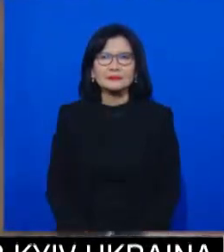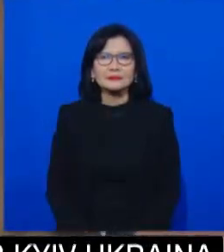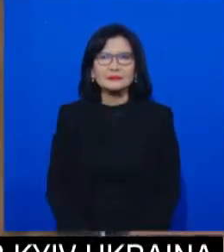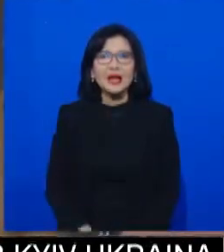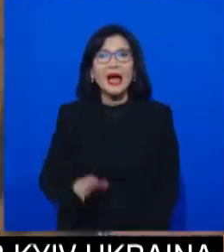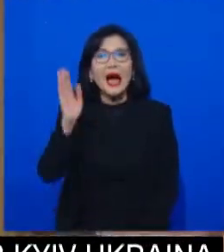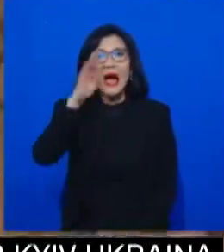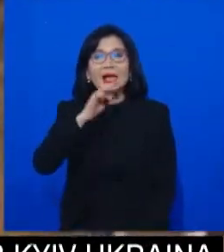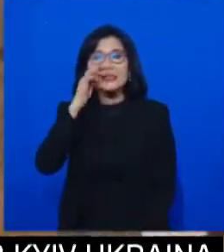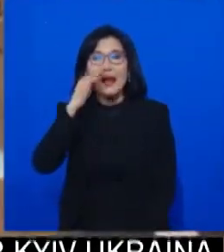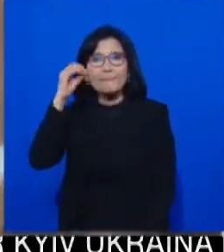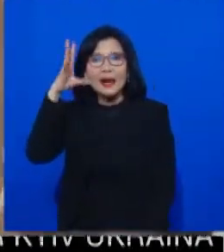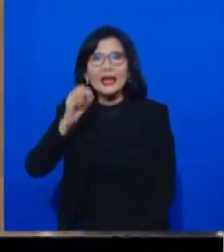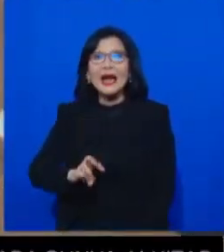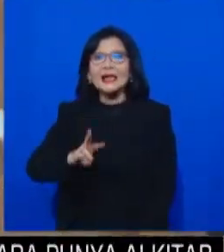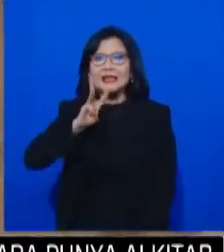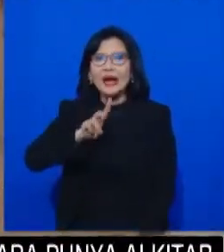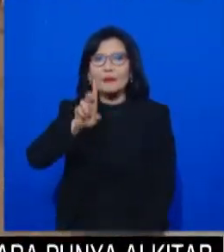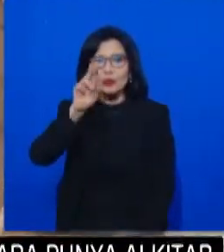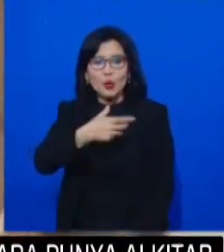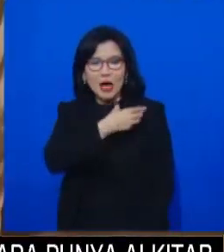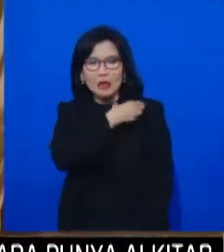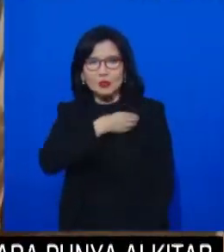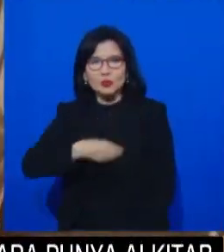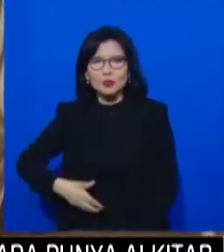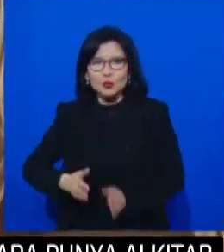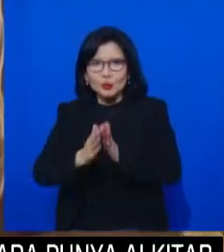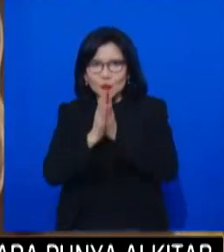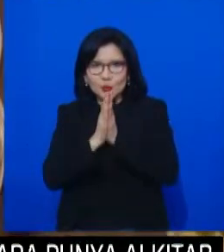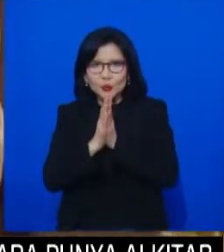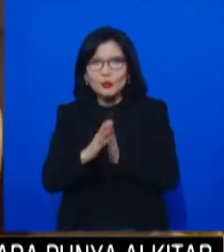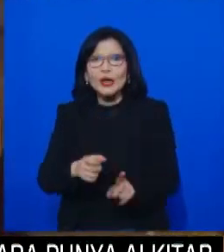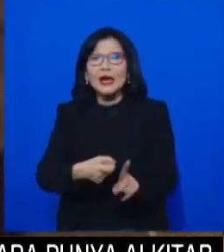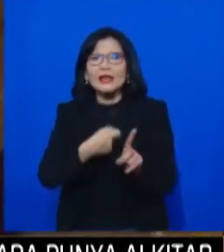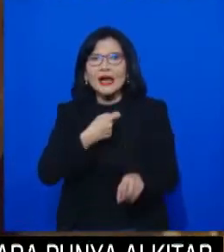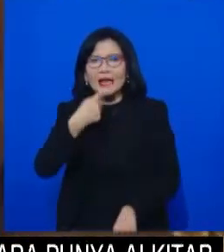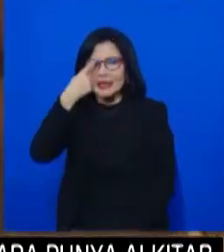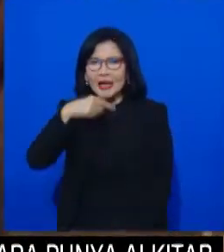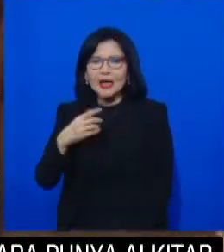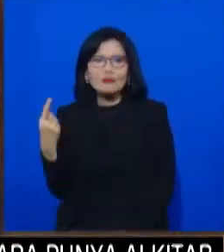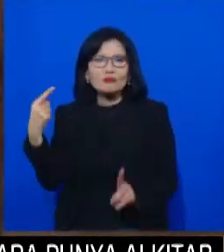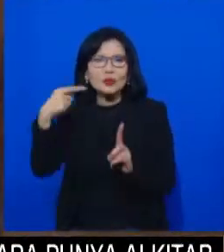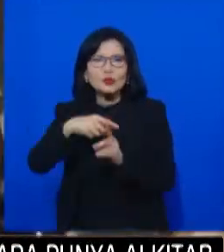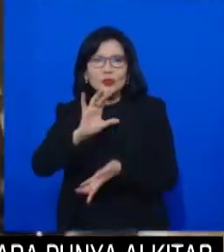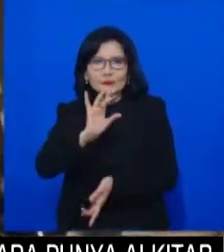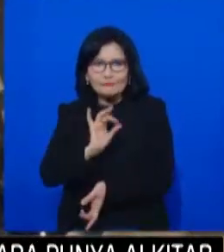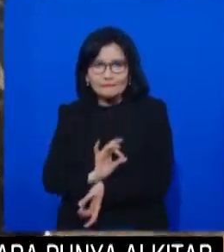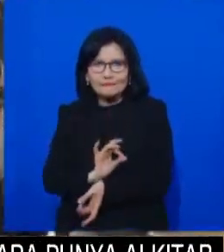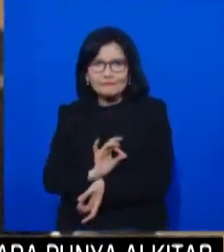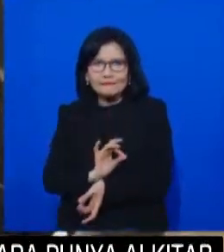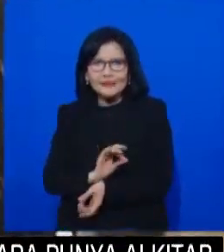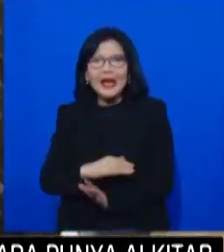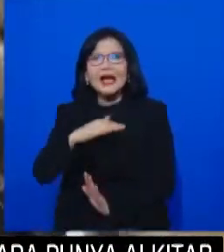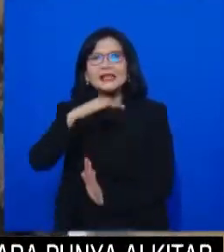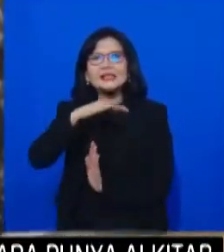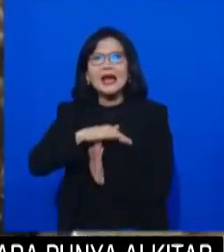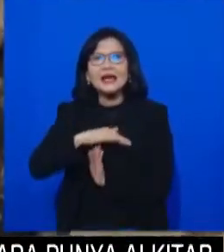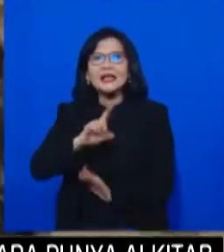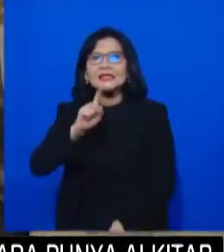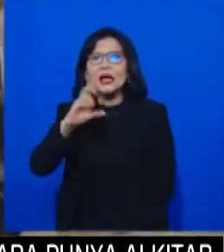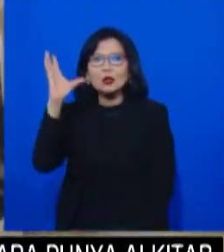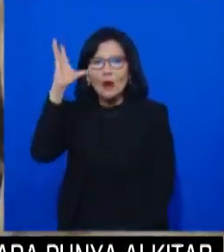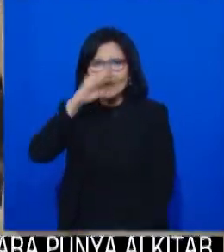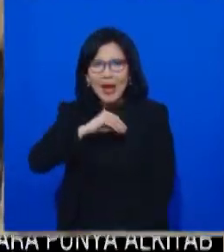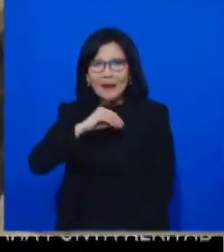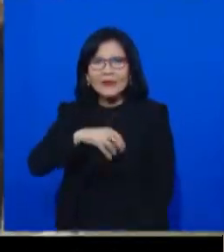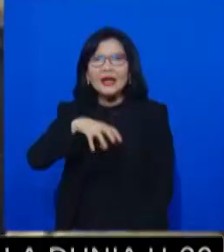Senin pagi, 32 biksu asal Thailand dan lainnya melanjutkan perjalanannya ke Candi Borobudur Magelang setelah sempat beristirahat selama satu malam di